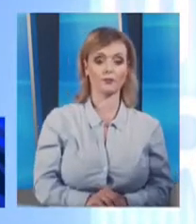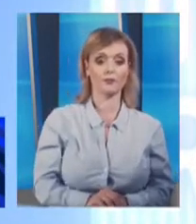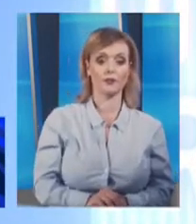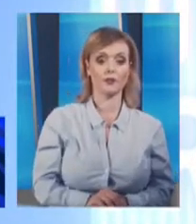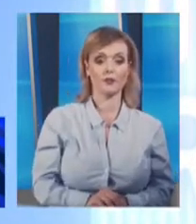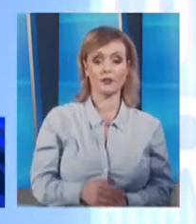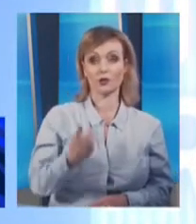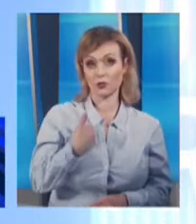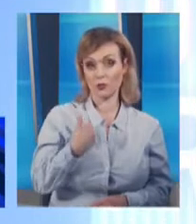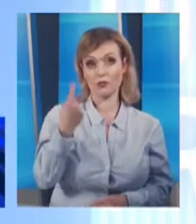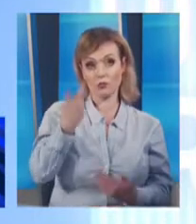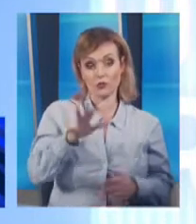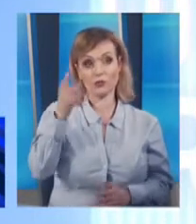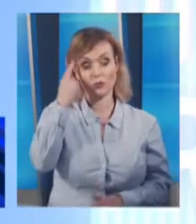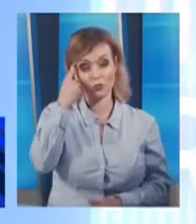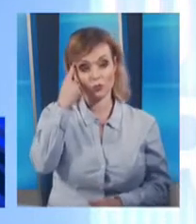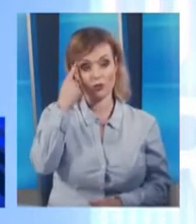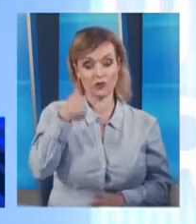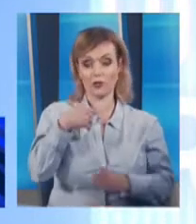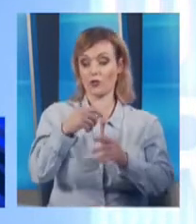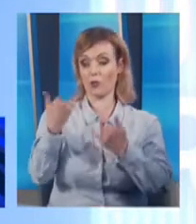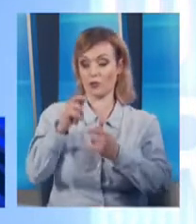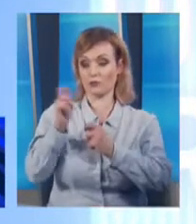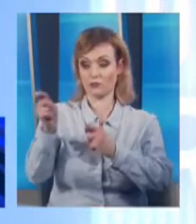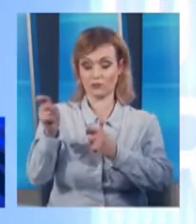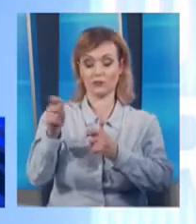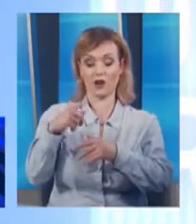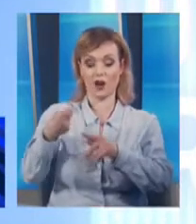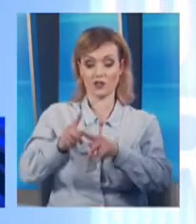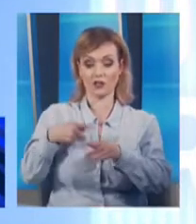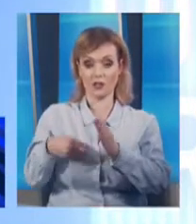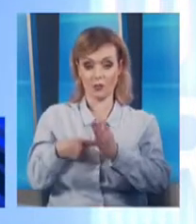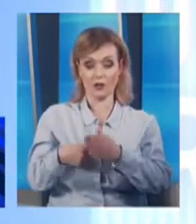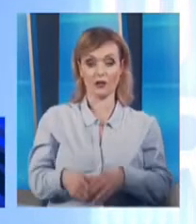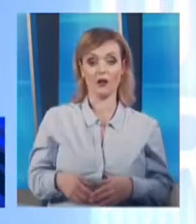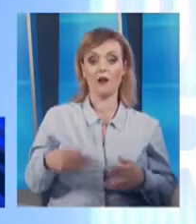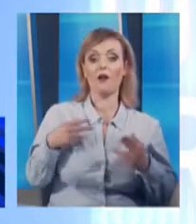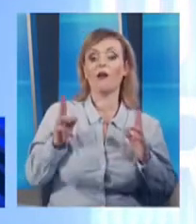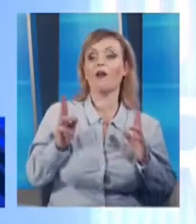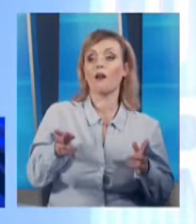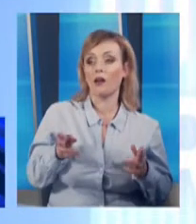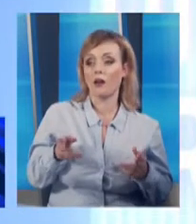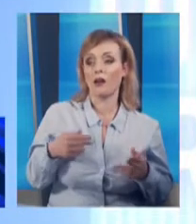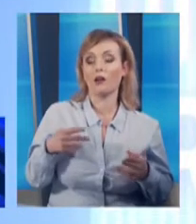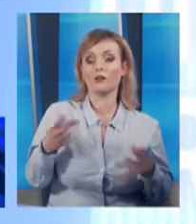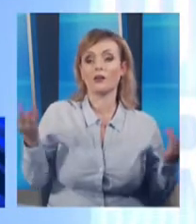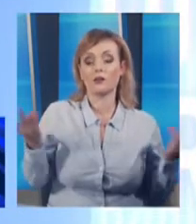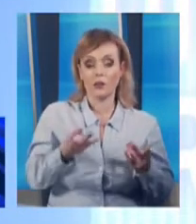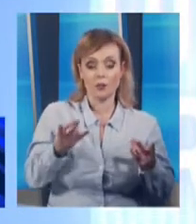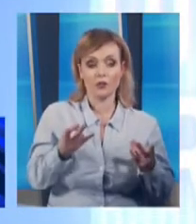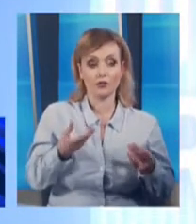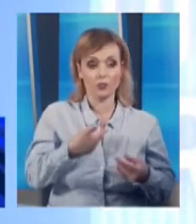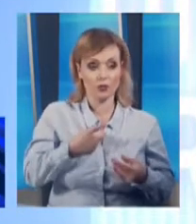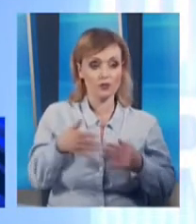și noi la partid ne gândim și adresat această întrebare, profit de ocazie colegului, cum ar trebui să